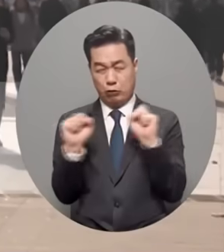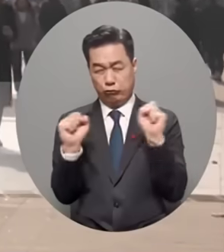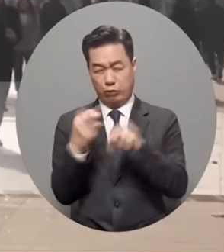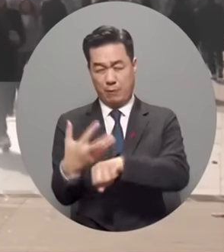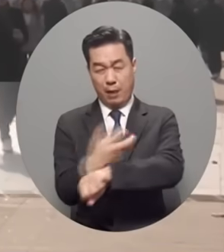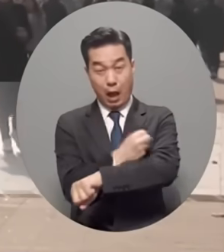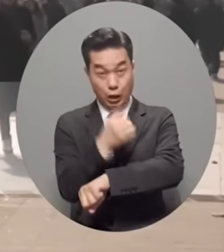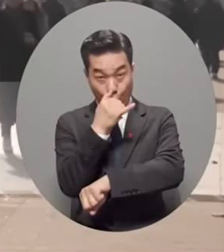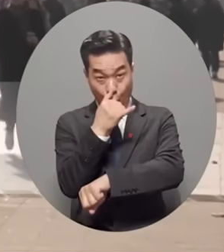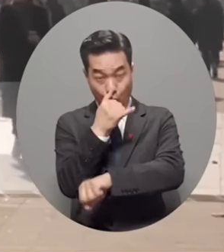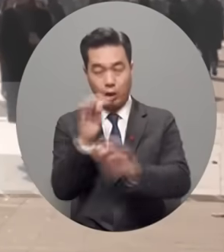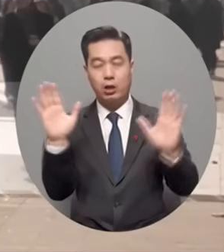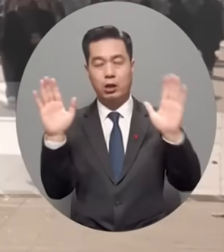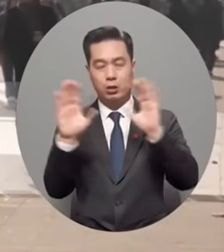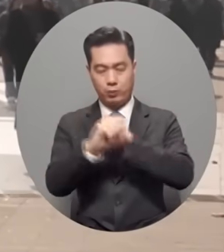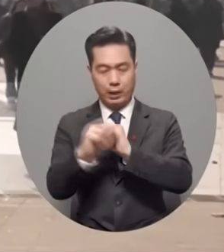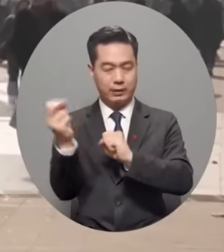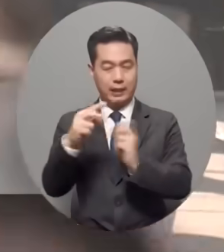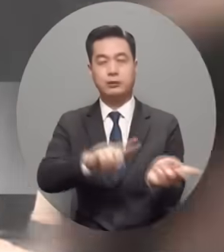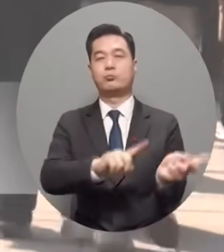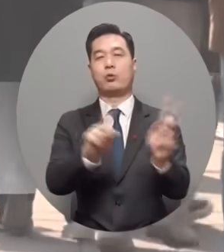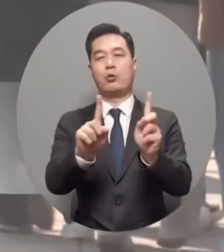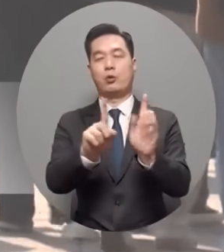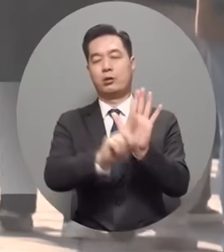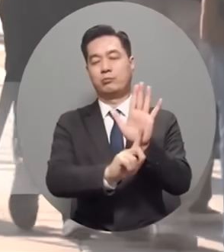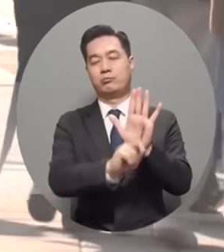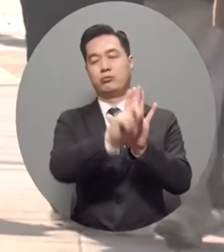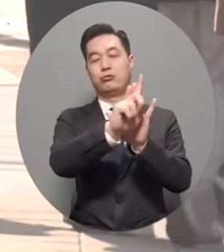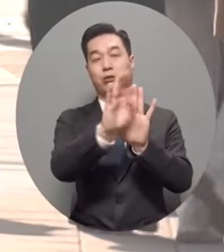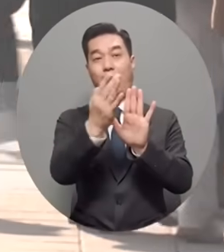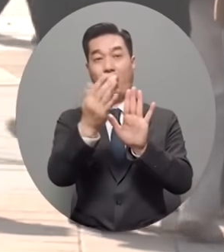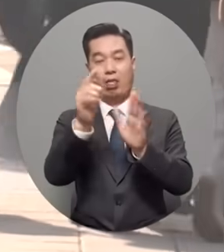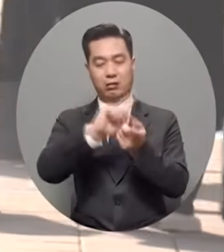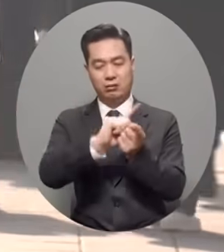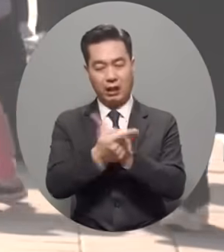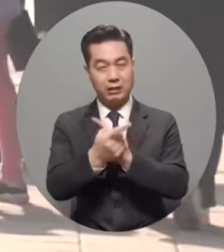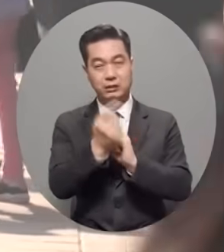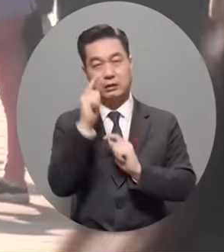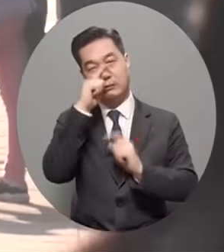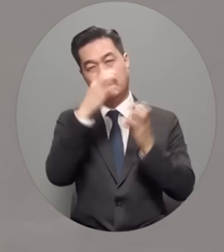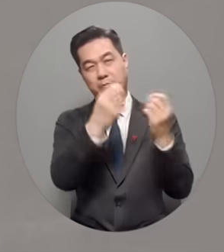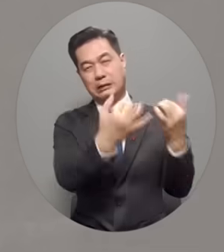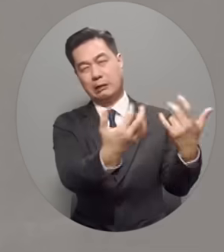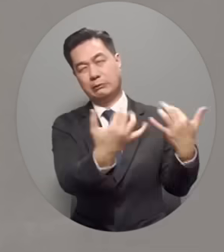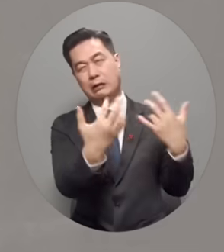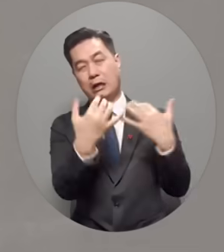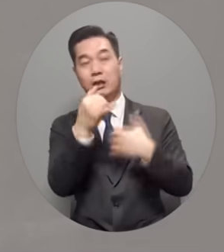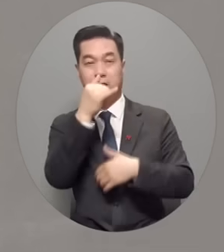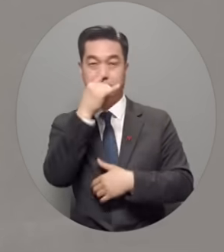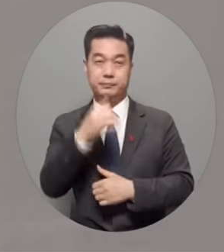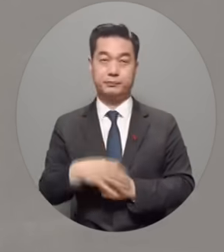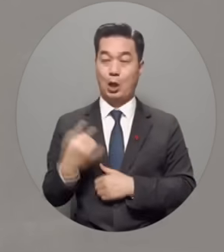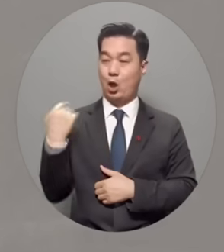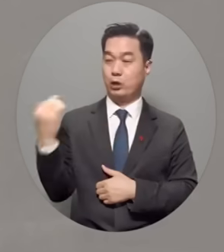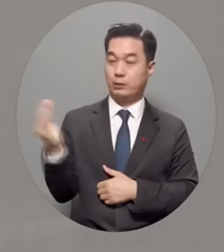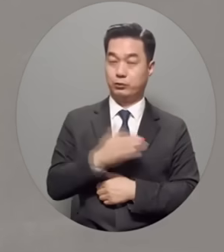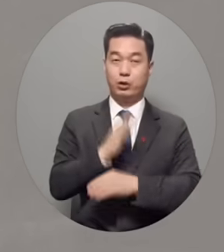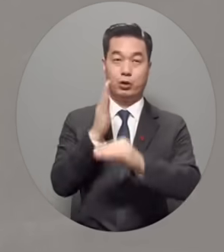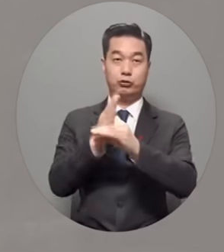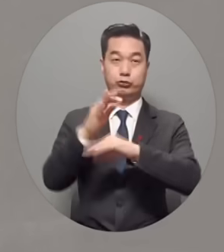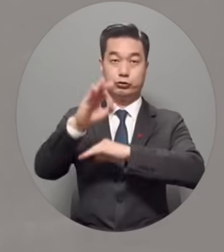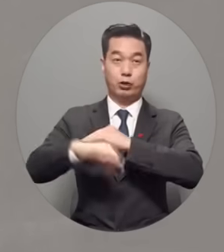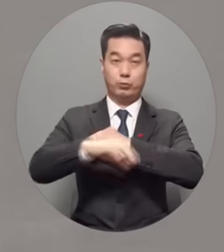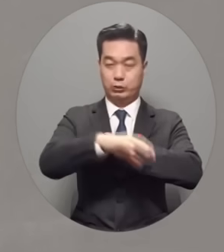뒤 평년 기온은 회복됐지만 대신 고농도 미세먼지가 찾아왔습니다. 어제부터 중서부 지역을 덮치기